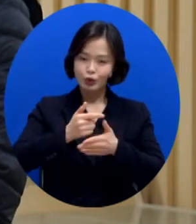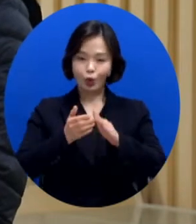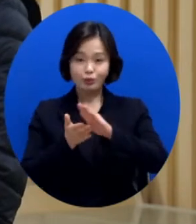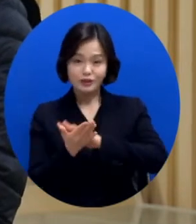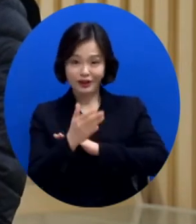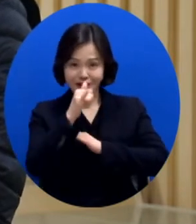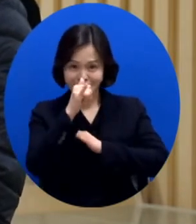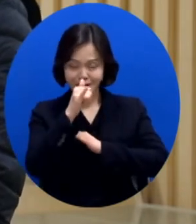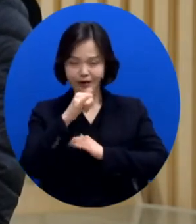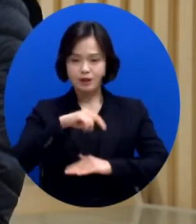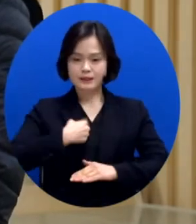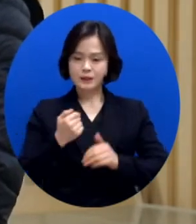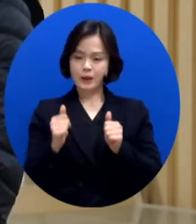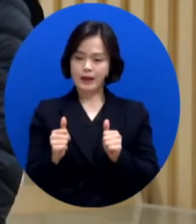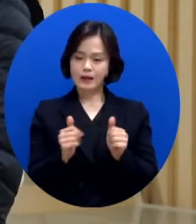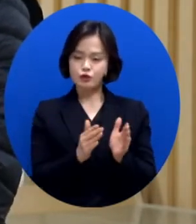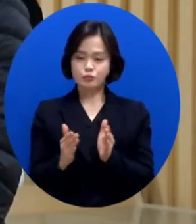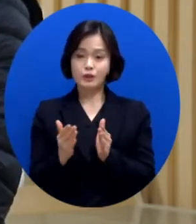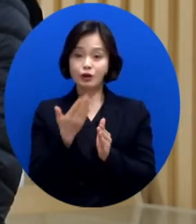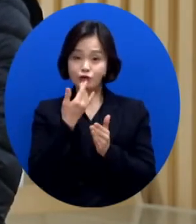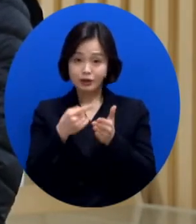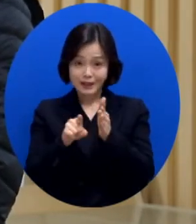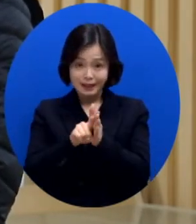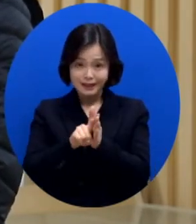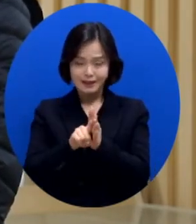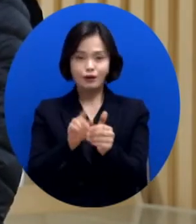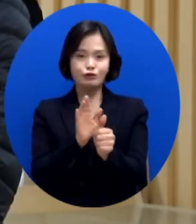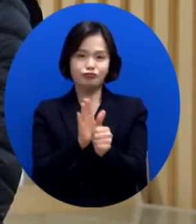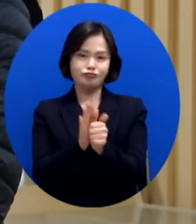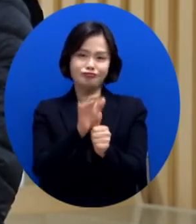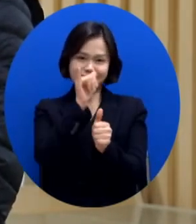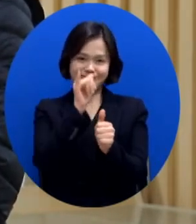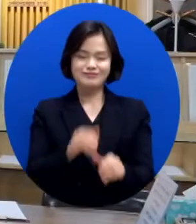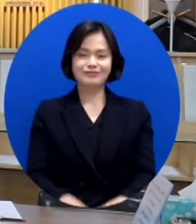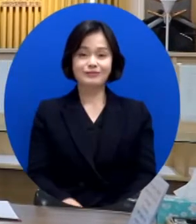법률 서비스를 원하는 이들을 위해 약간의 상담도 진행하고 있습니다.